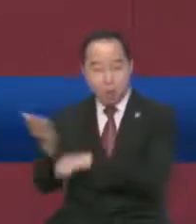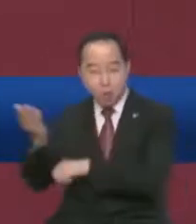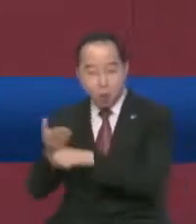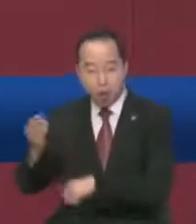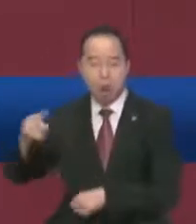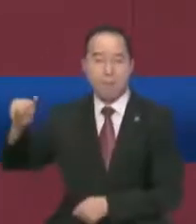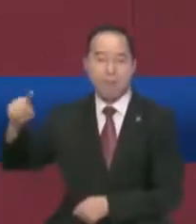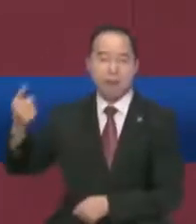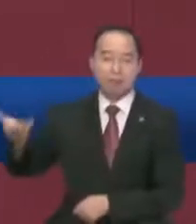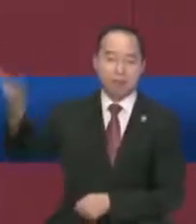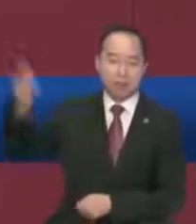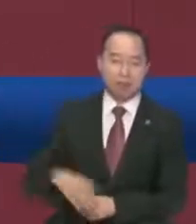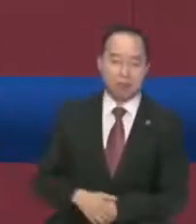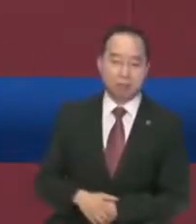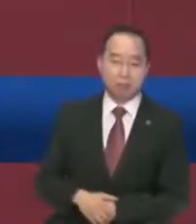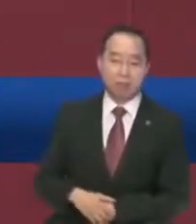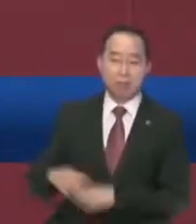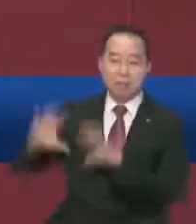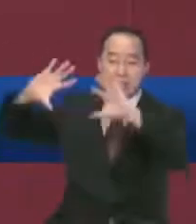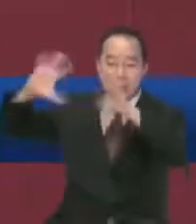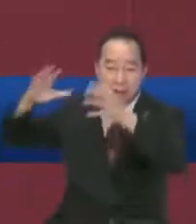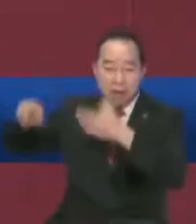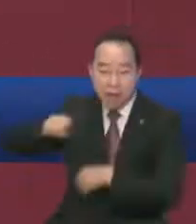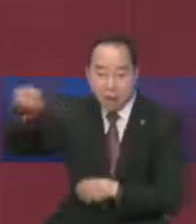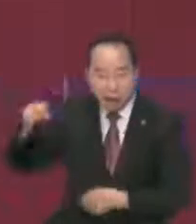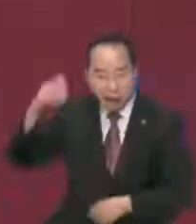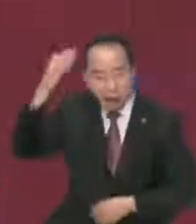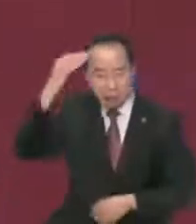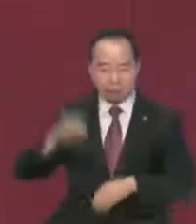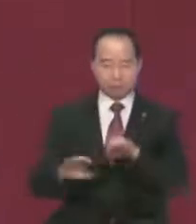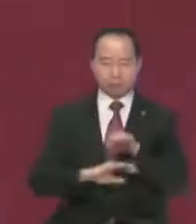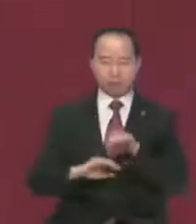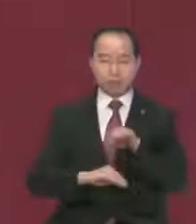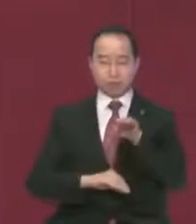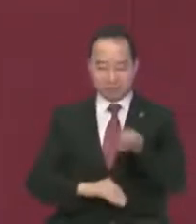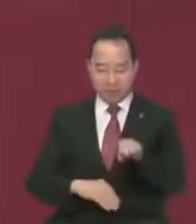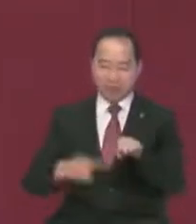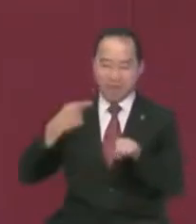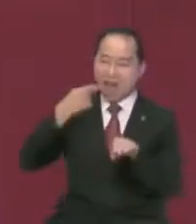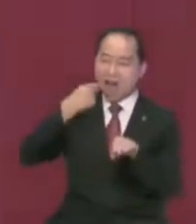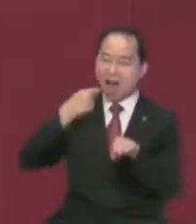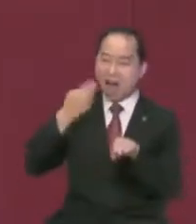세계 주요 국가들이 우리의 드라이브스루를 본받았습니다.